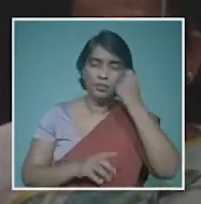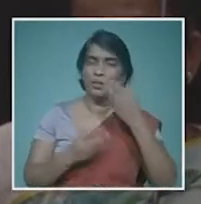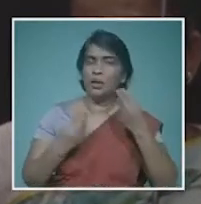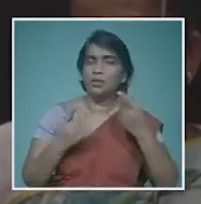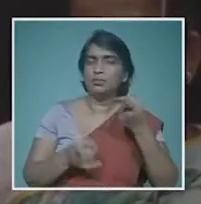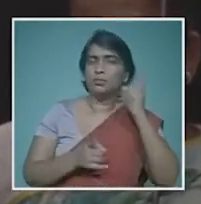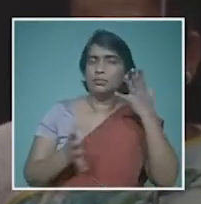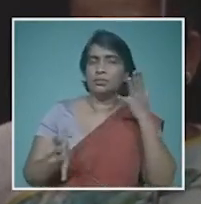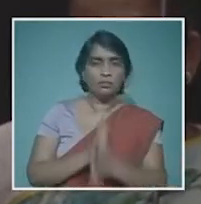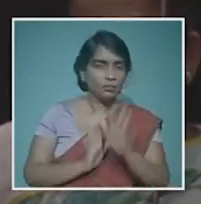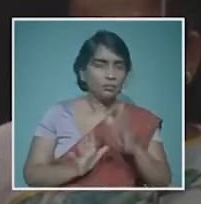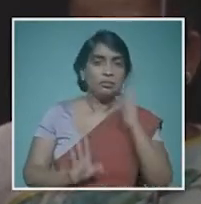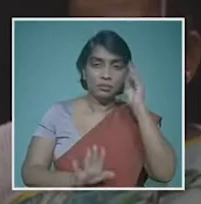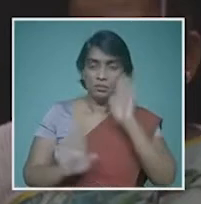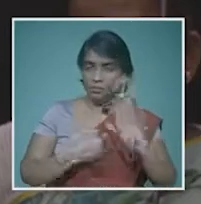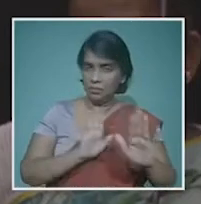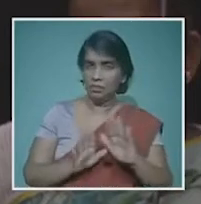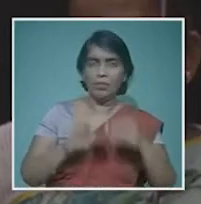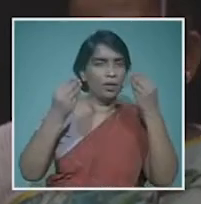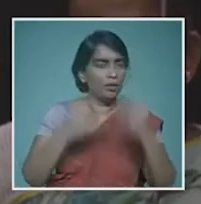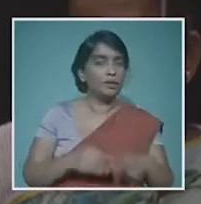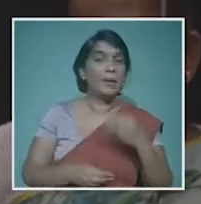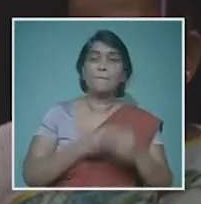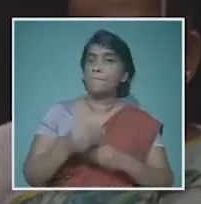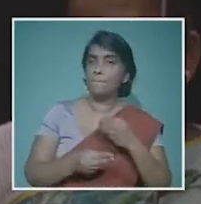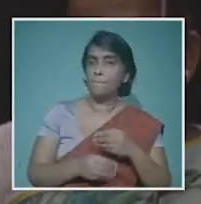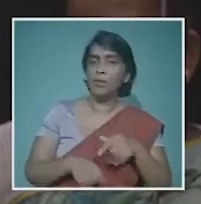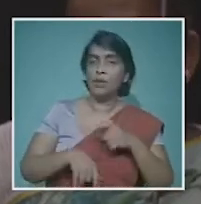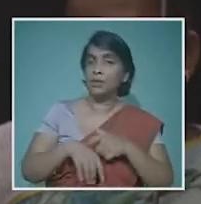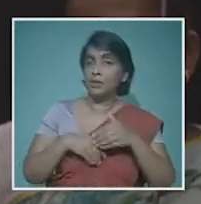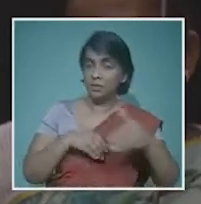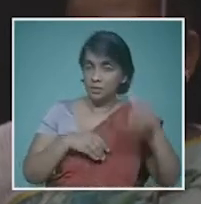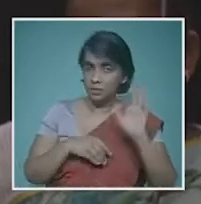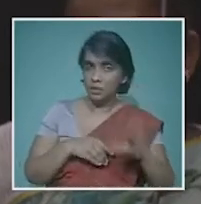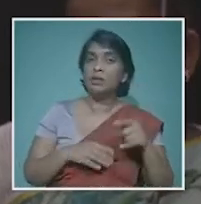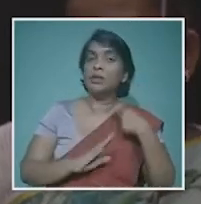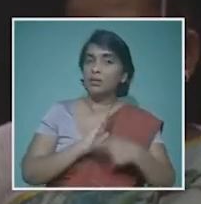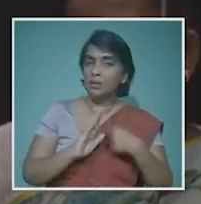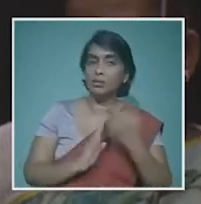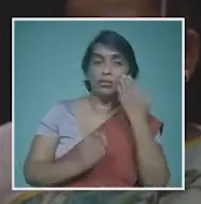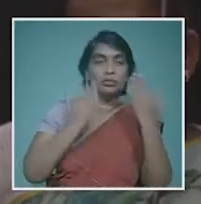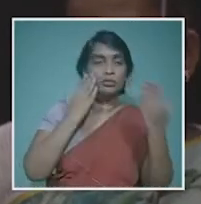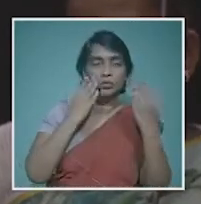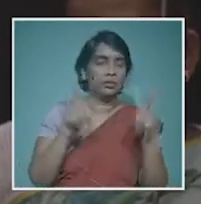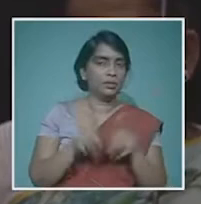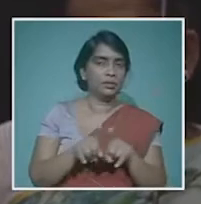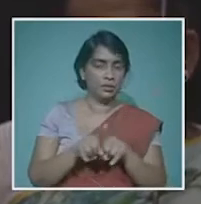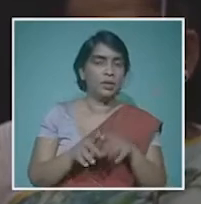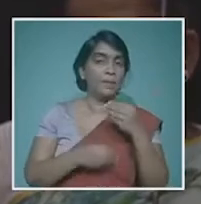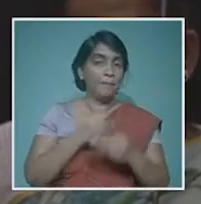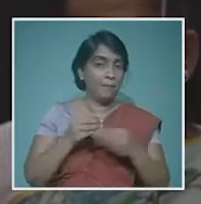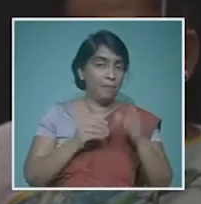අකාර්යක්ෂම කළමනාකරණය තුළින් කඩාවැටු ව්‍යාපාර මෙම වකවානුව තුළ මේ රටේ දකින තත්ත්වය මත